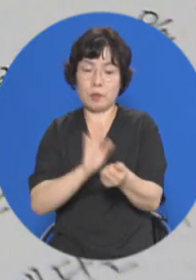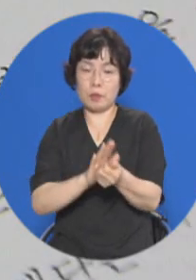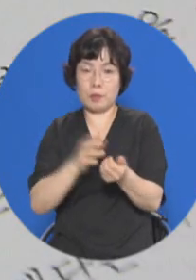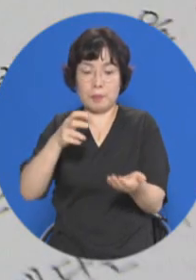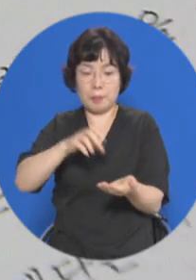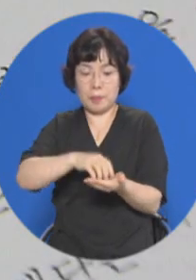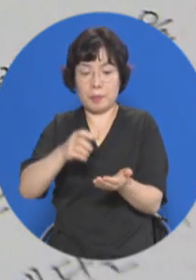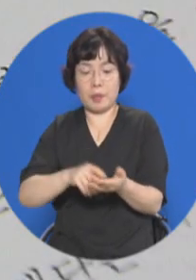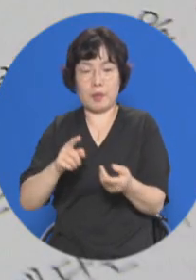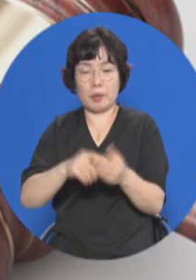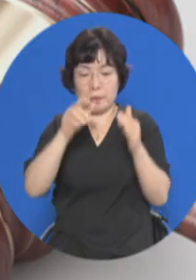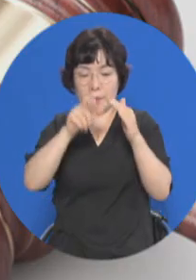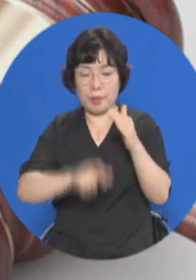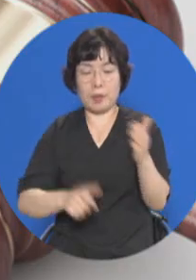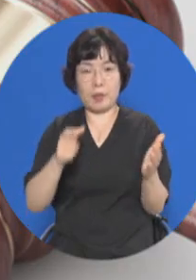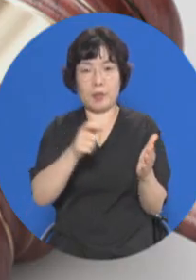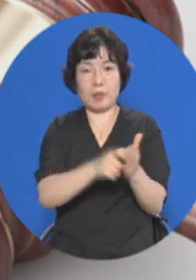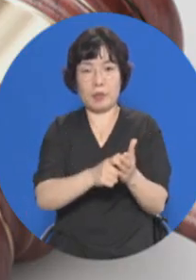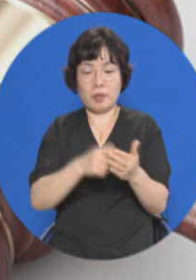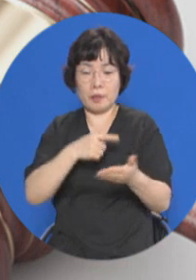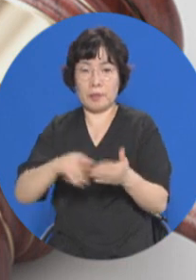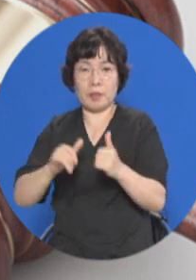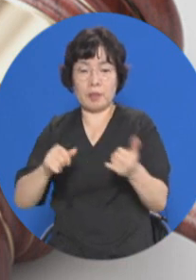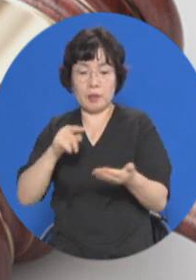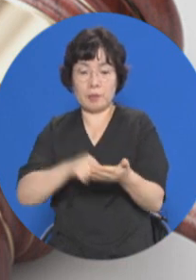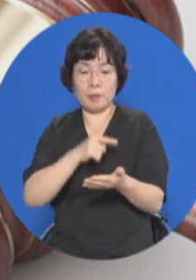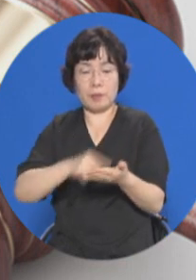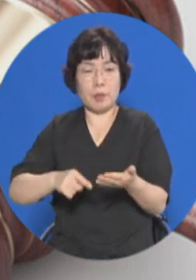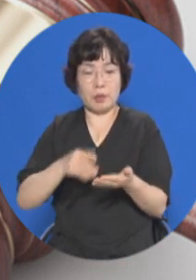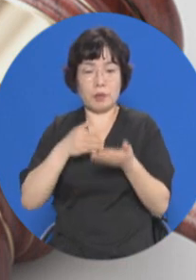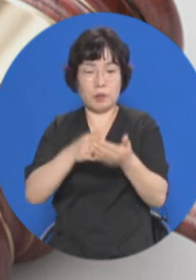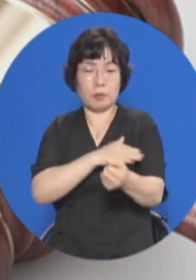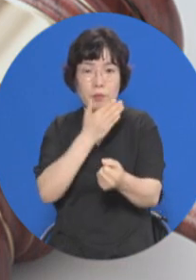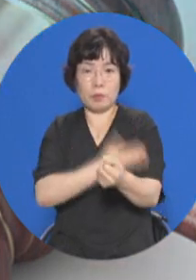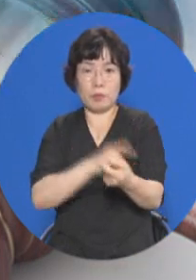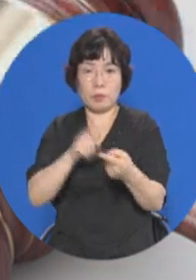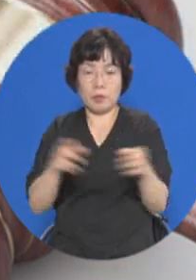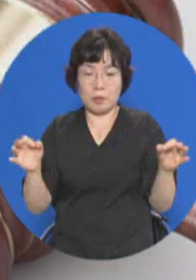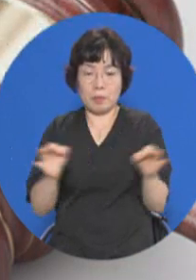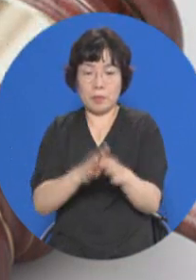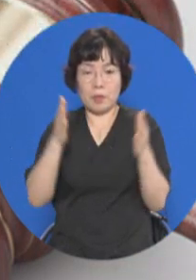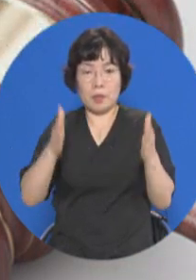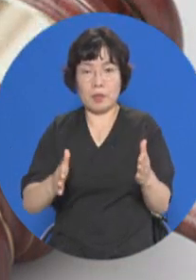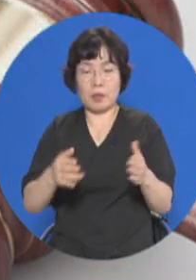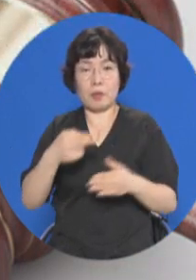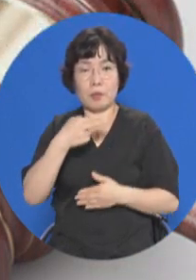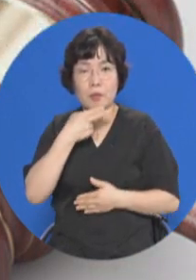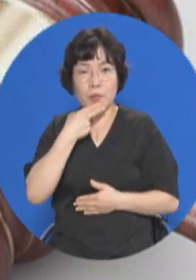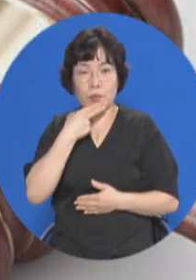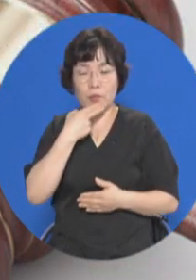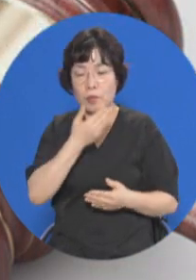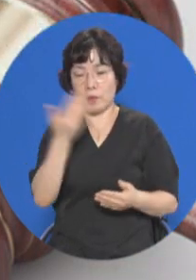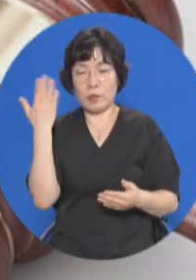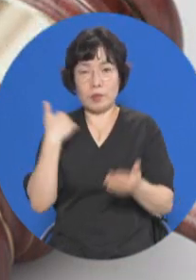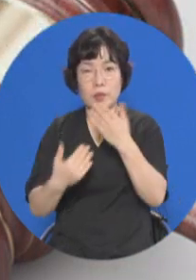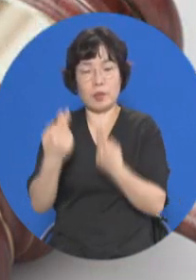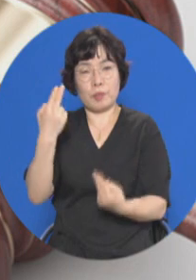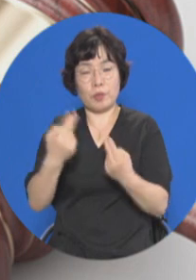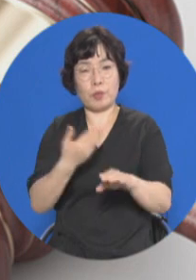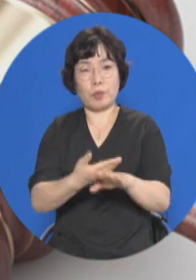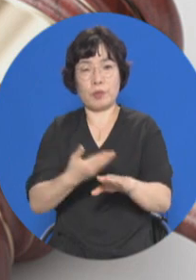구체적으로 명시했습니다. 특히 피해자들의 손해배상 청구권에 대해 소멸시효를 적용하지 않기로 한 점이 이전 법안들과